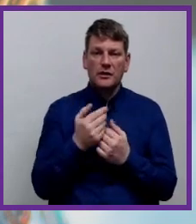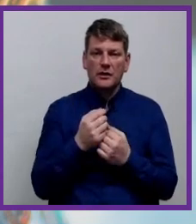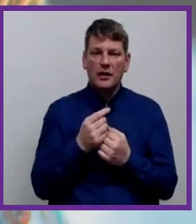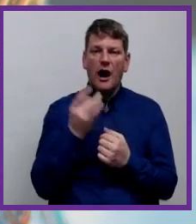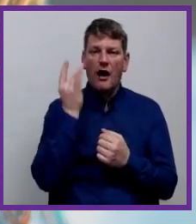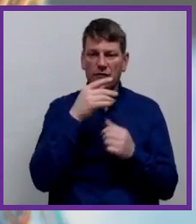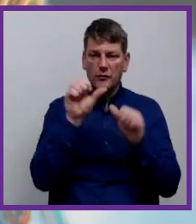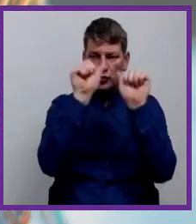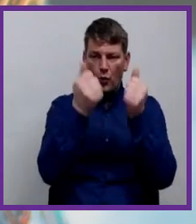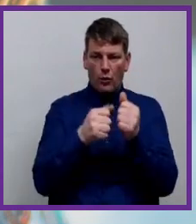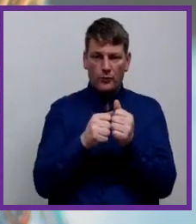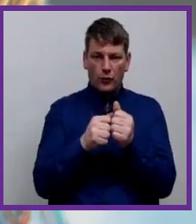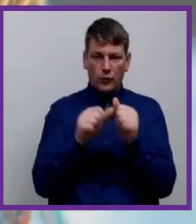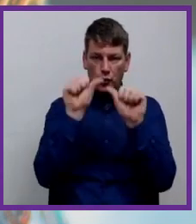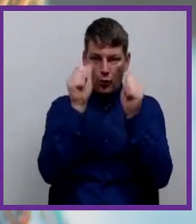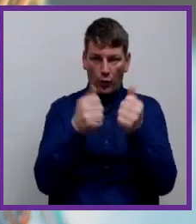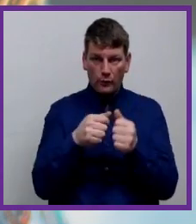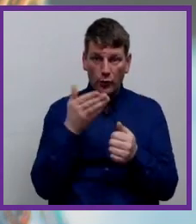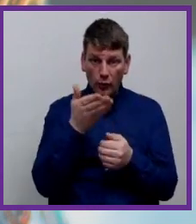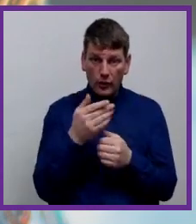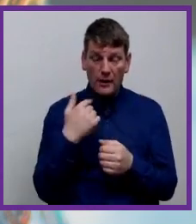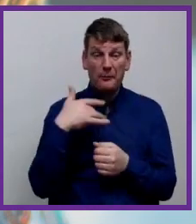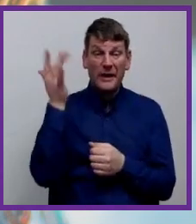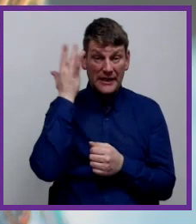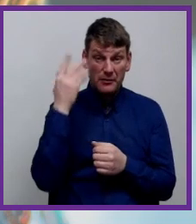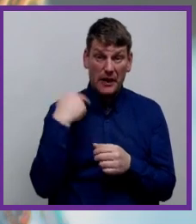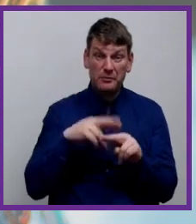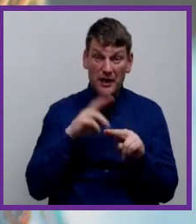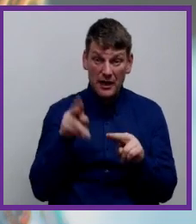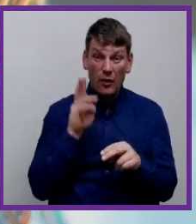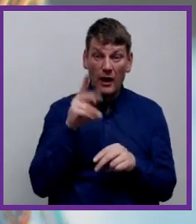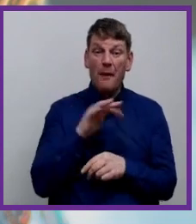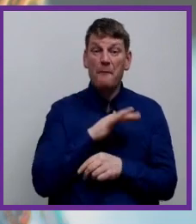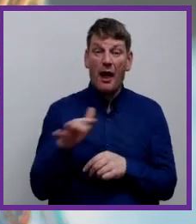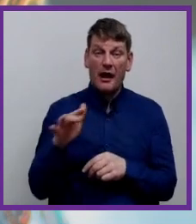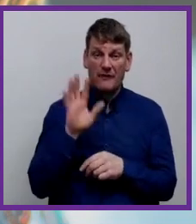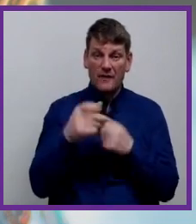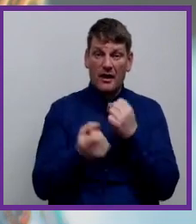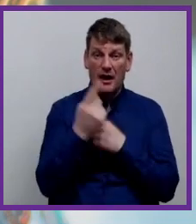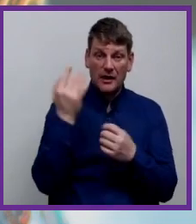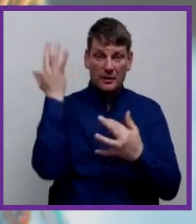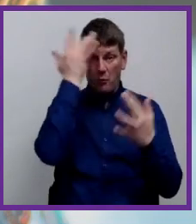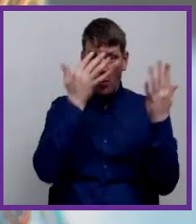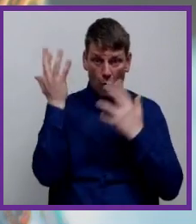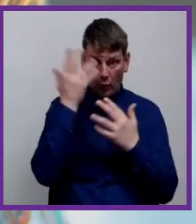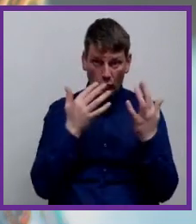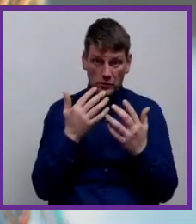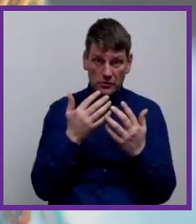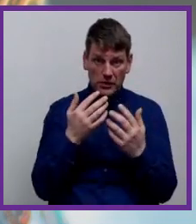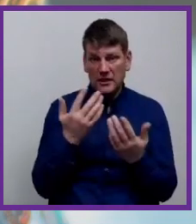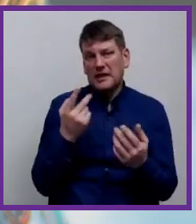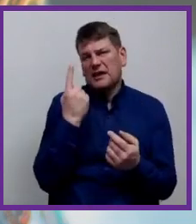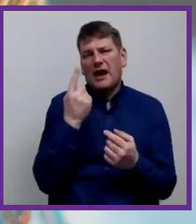afrikāņu skulptūriņa, kas, principā, es pieļauju, ka bērnam var radīt murgus, bet kaut kā nav sūdzējies